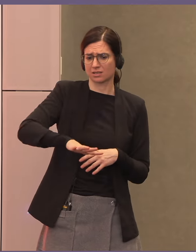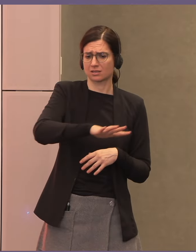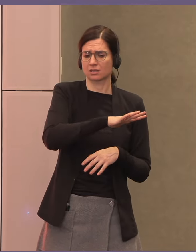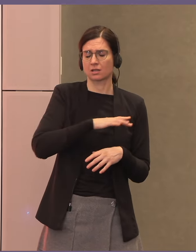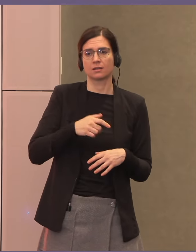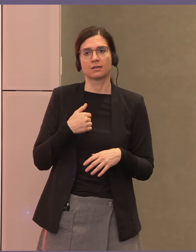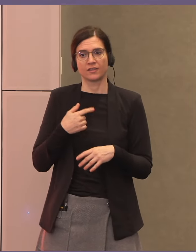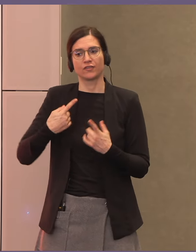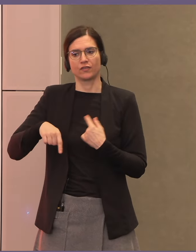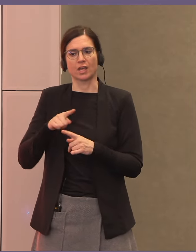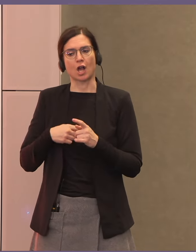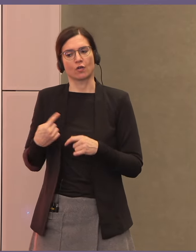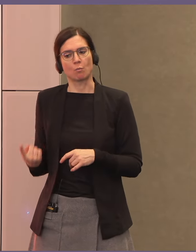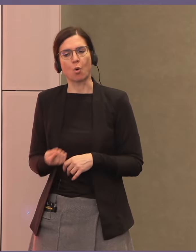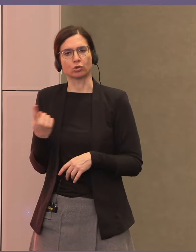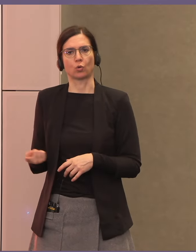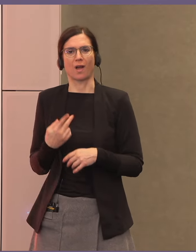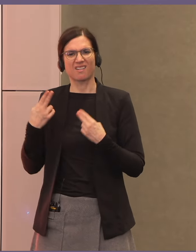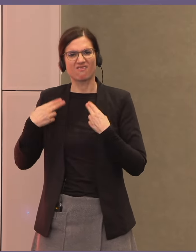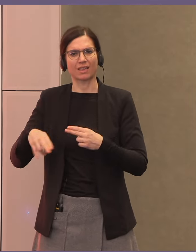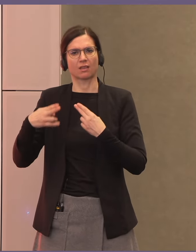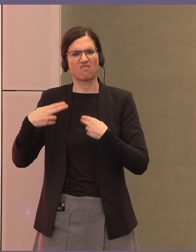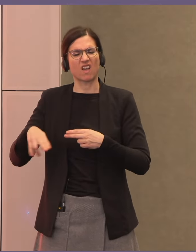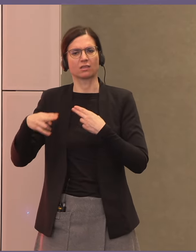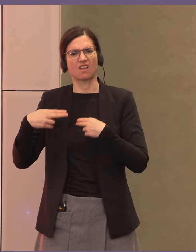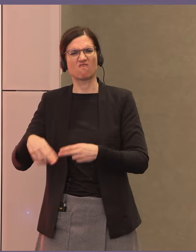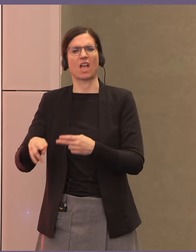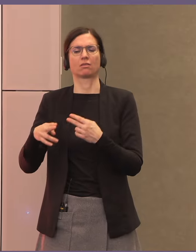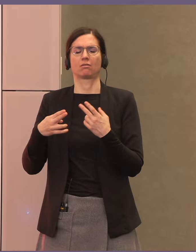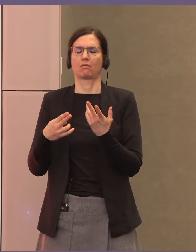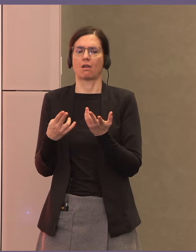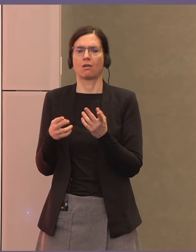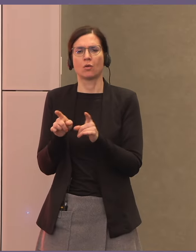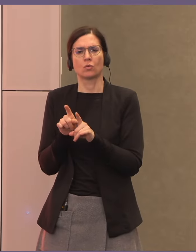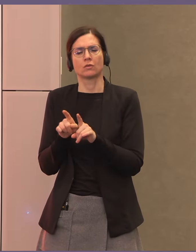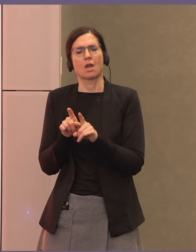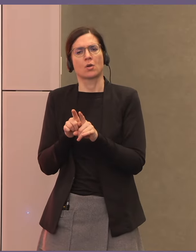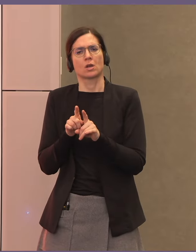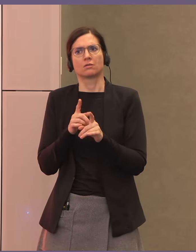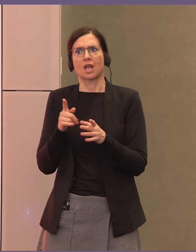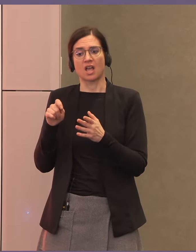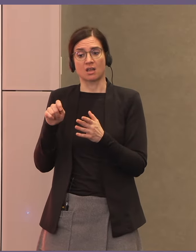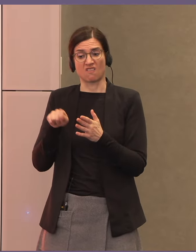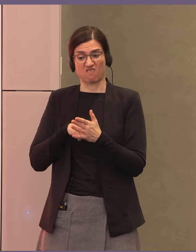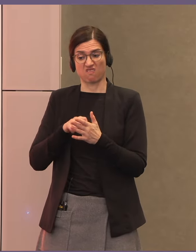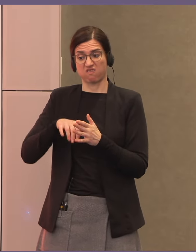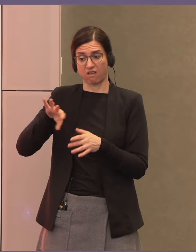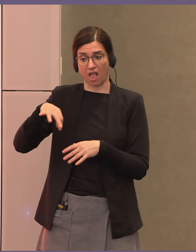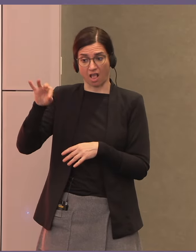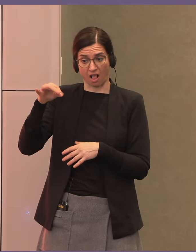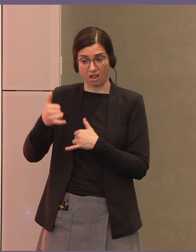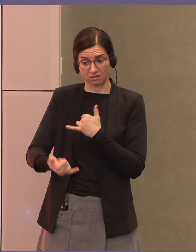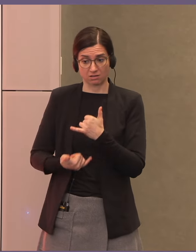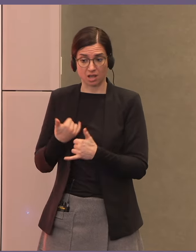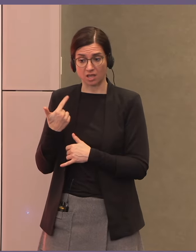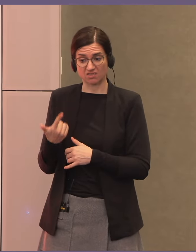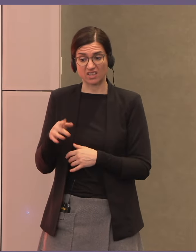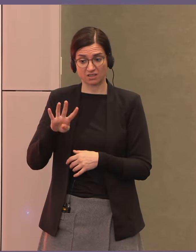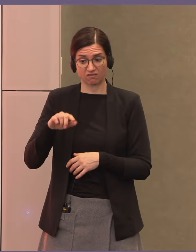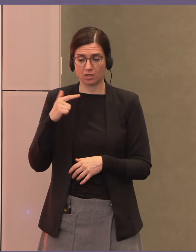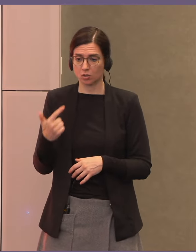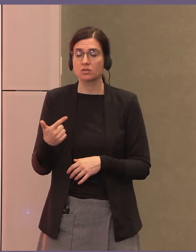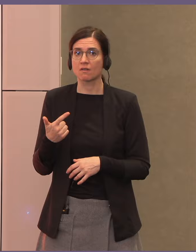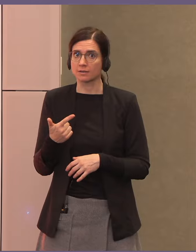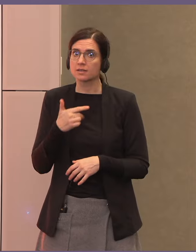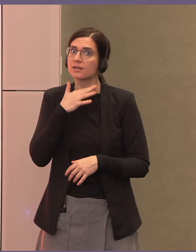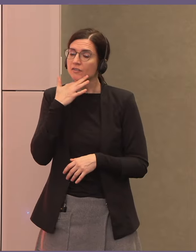Boost geben dass wir mutig sind und entsprechend natürlich dass dieses Wahljahr auch auffassen als etwas was für uns einiges